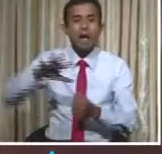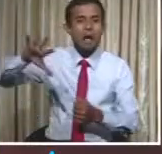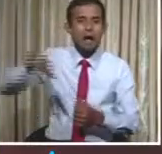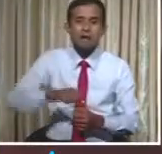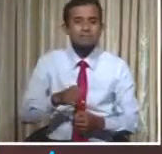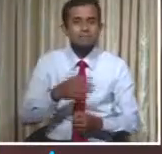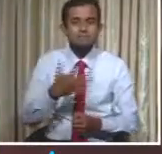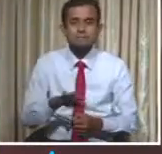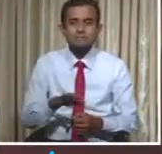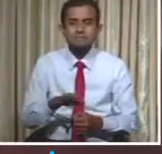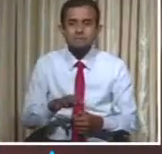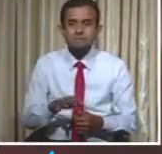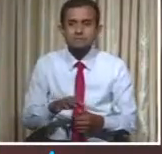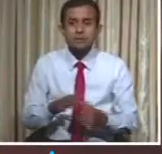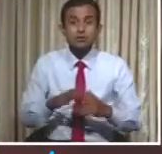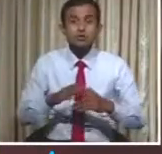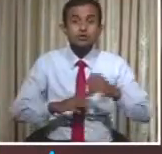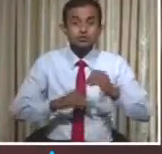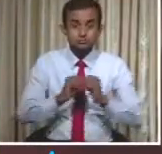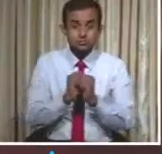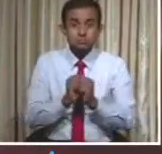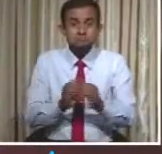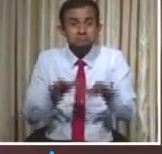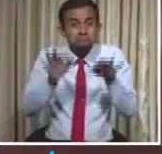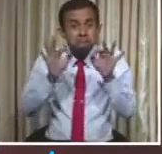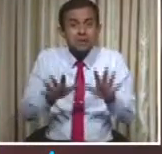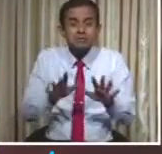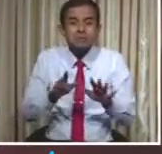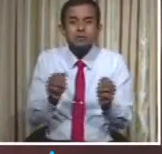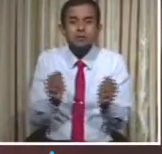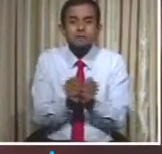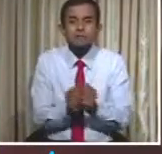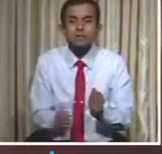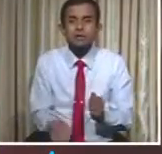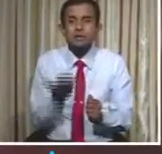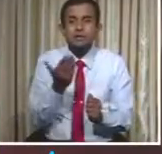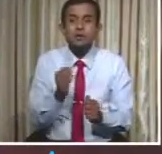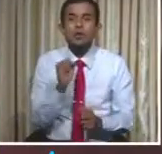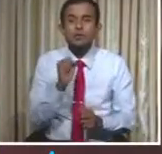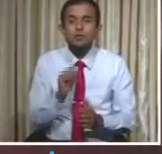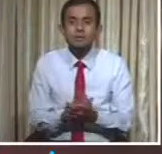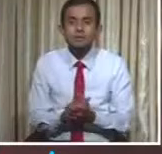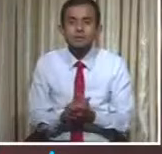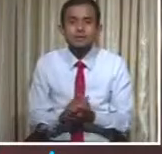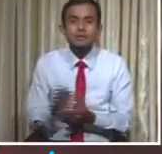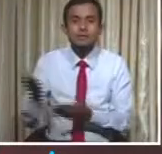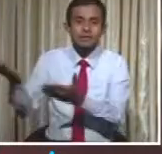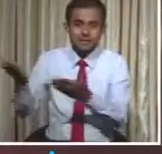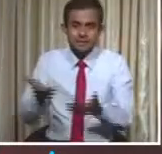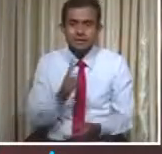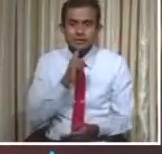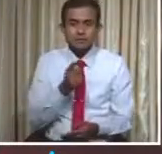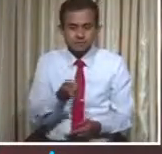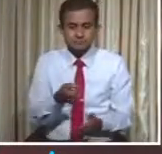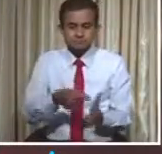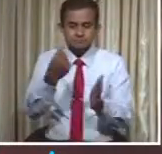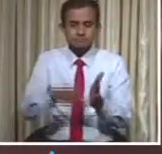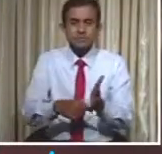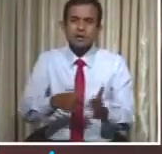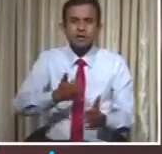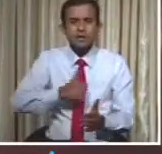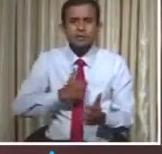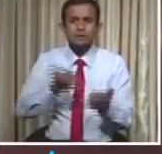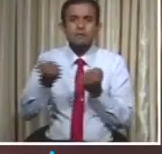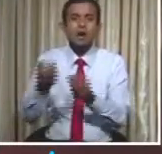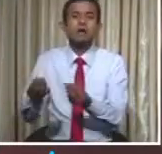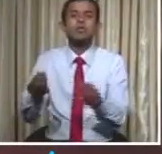කරගන්න. දැන් හරිම වෘත්තීයම විදිහට ප්‍රොෆෙෂනල් විදිහට තමයි මේ වැඩේ කරන්නේ. ඒ තමයි ගෙන්නලා කියනවා මෙන්න මේකට අස්සම් කරන්න කැමැත්තෙන් වාහනේ